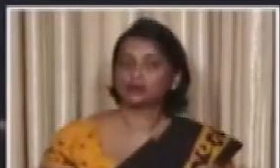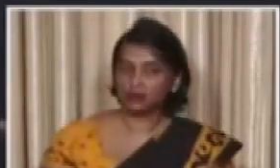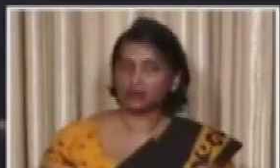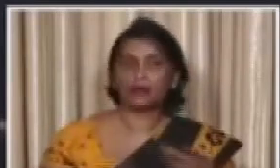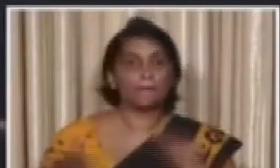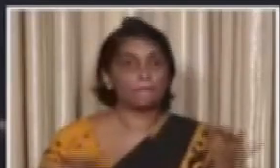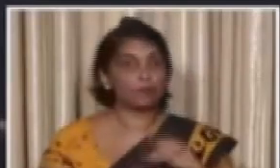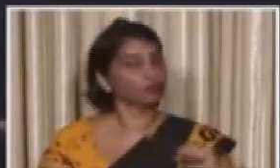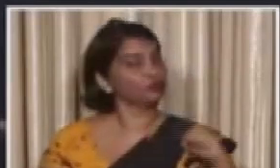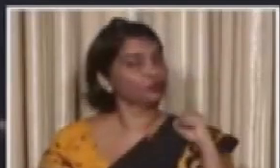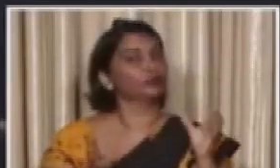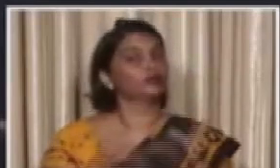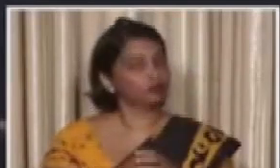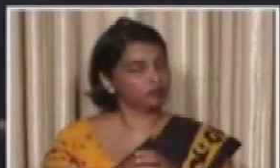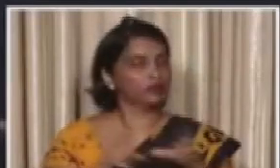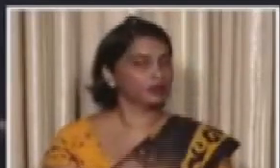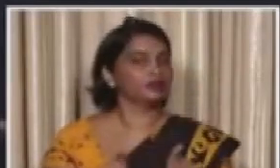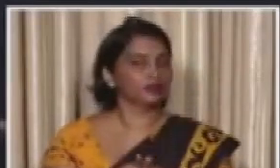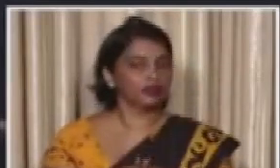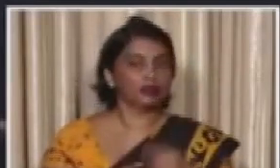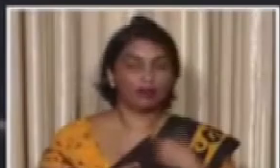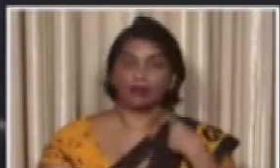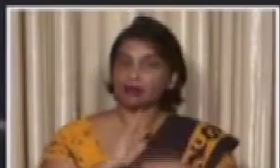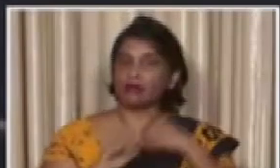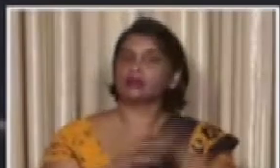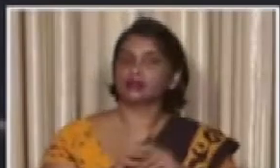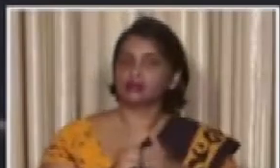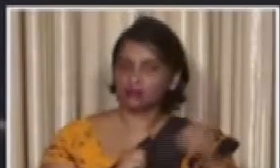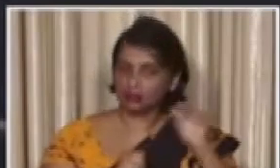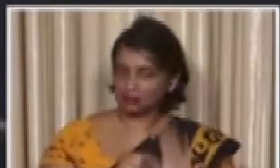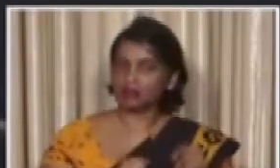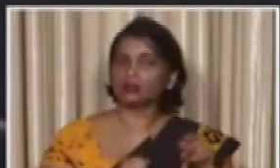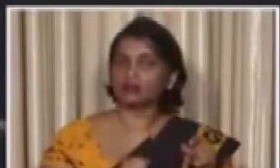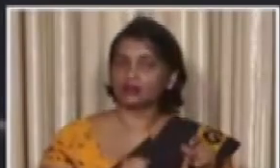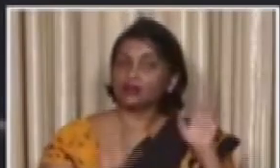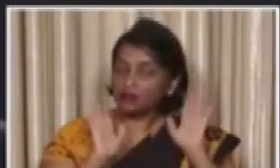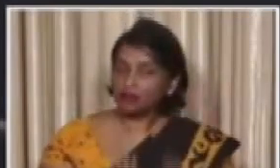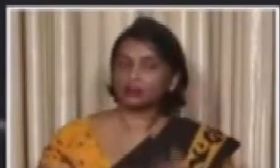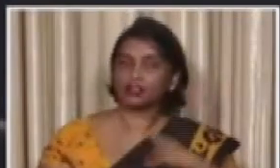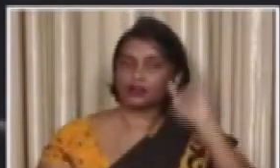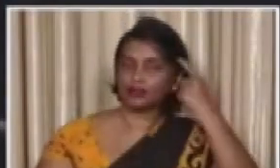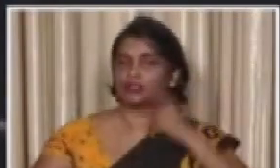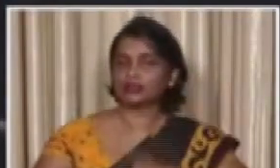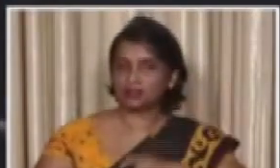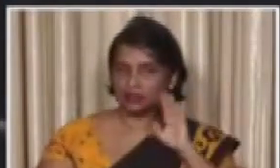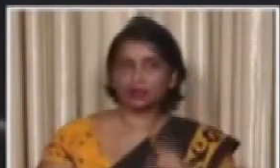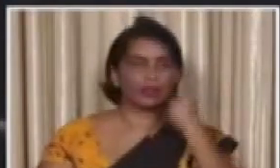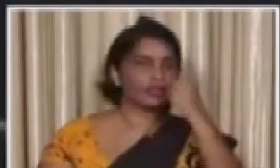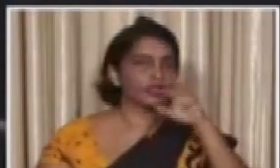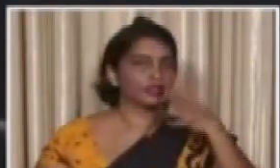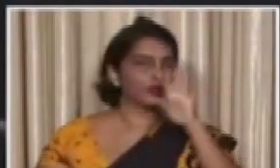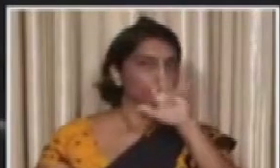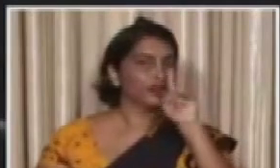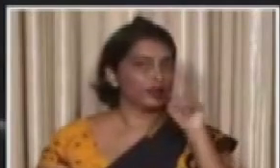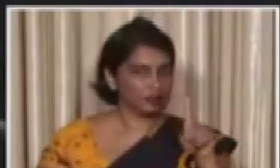බැරි බලවත් පක්ෂයක් හැටියට මගේ රට තුළ ක්‍රියාත්මක වුණා. නමුත් ප්‍රථම වතාවට